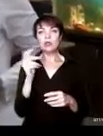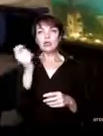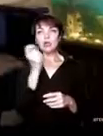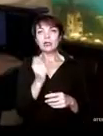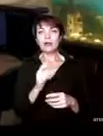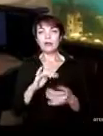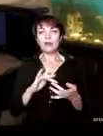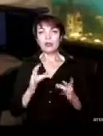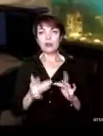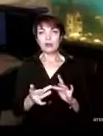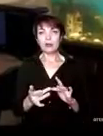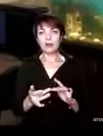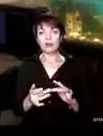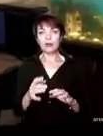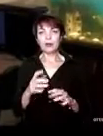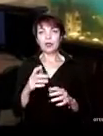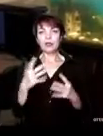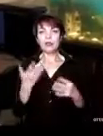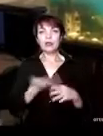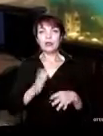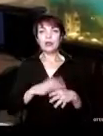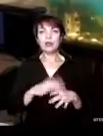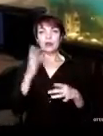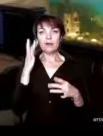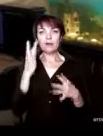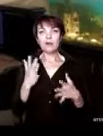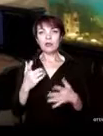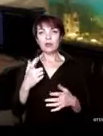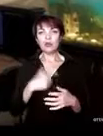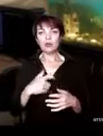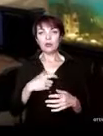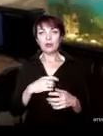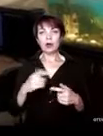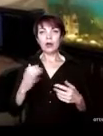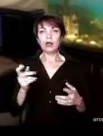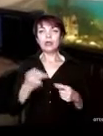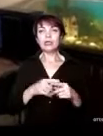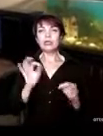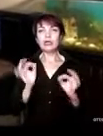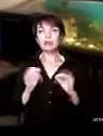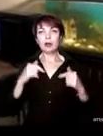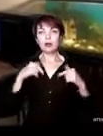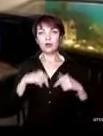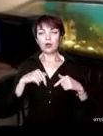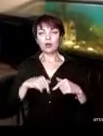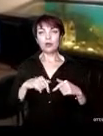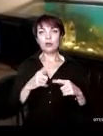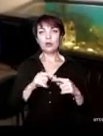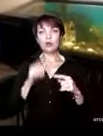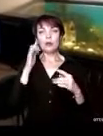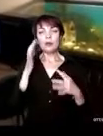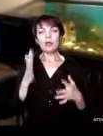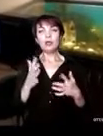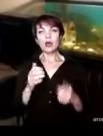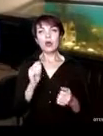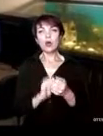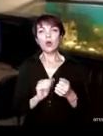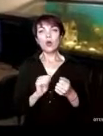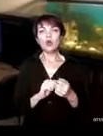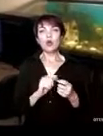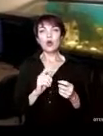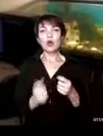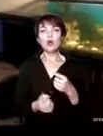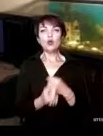інтернеті. Складно уявити собі картину, як воно все в організмі насправді. Тобто можна представити кожен анатомічне утворення